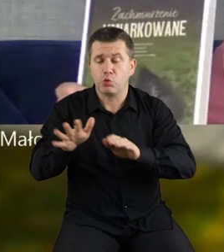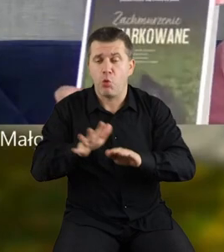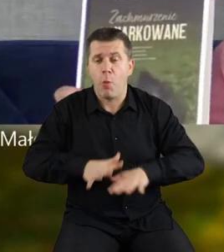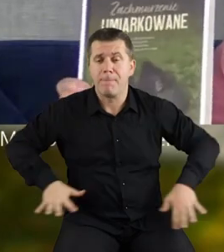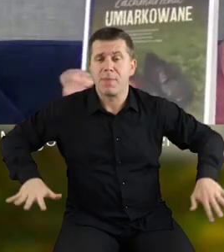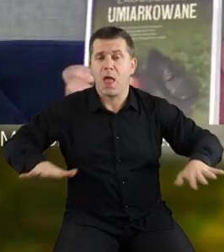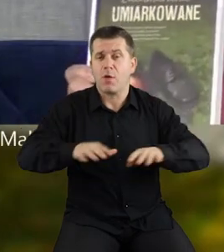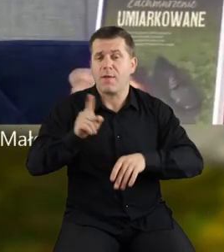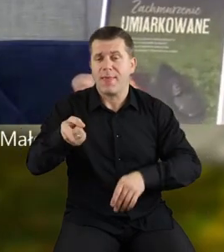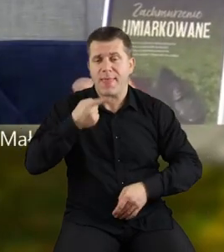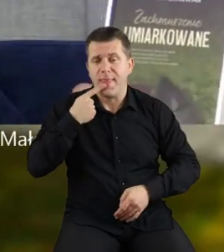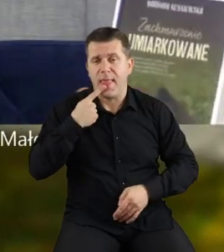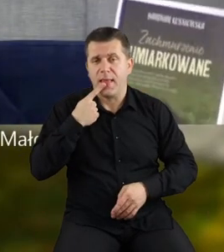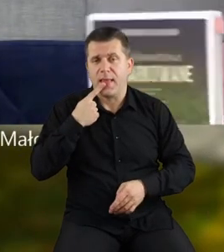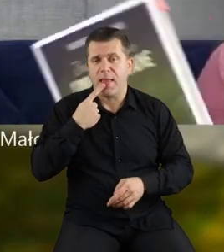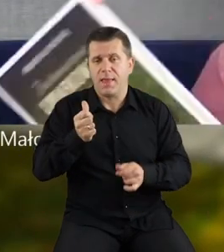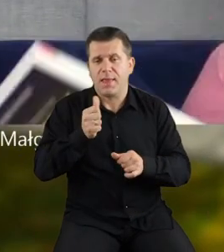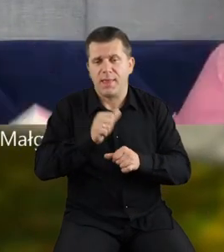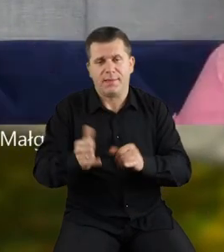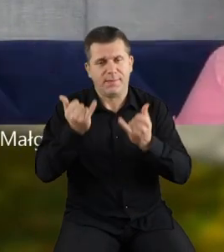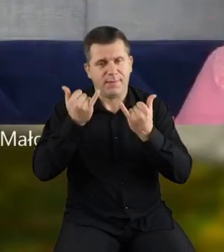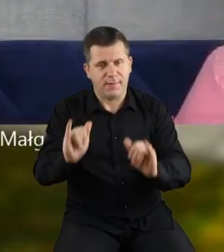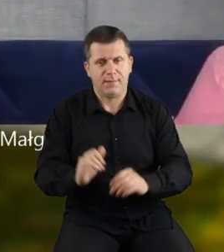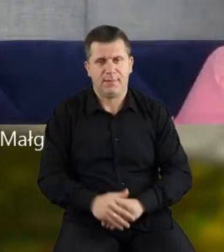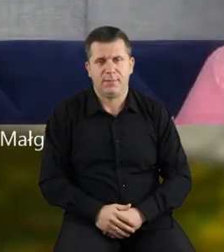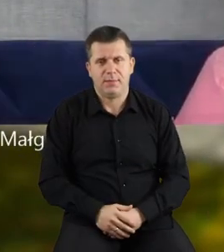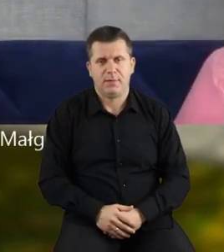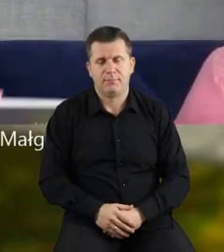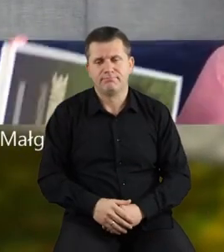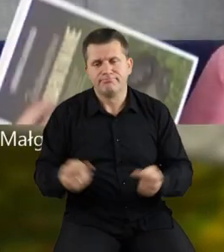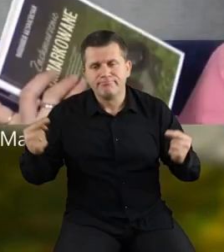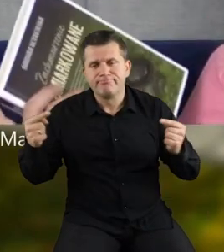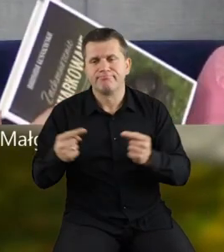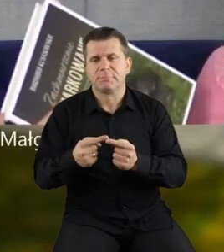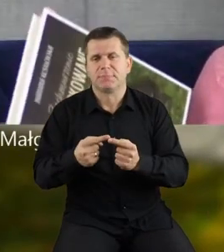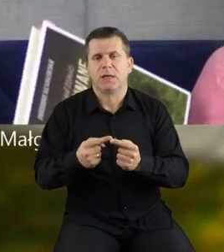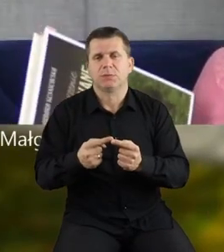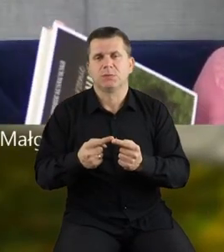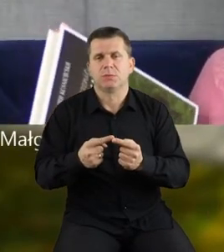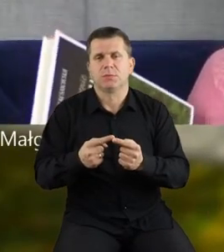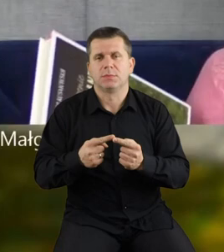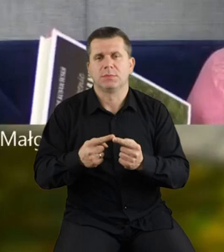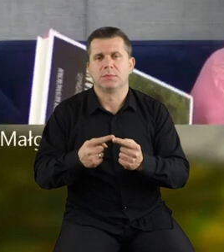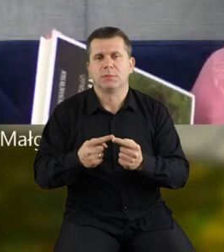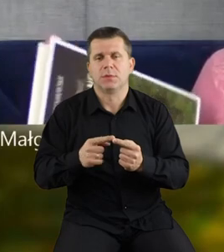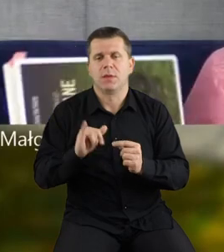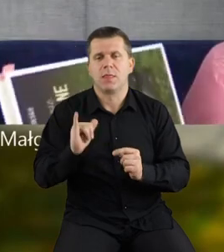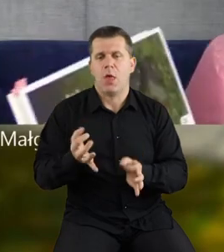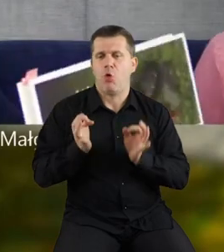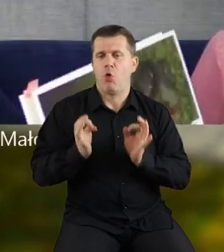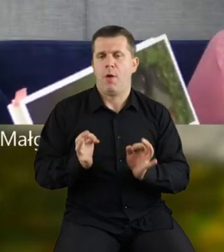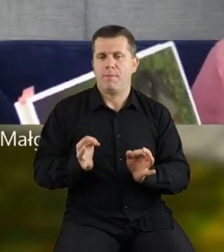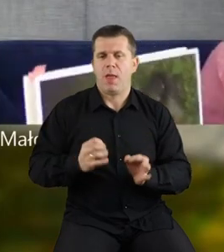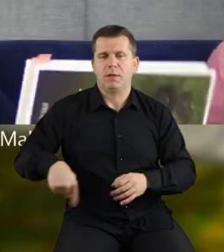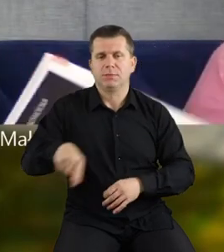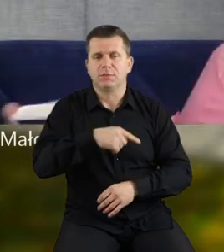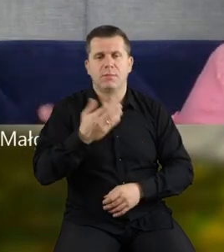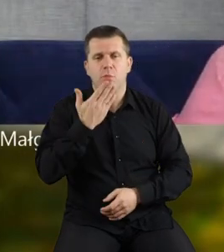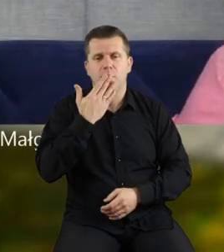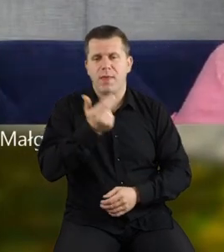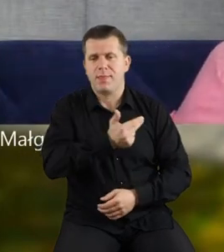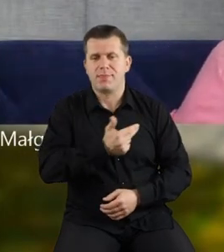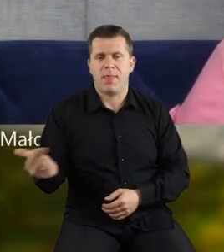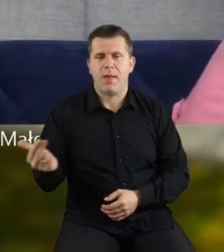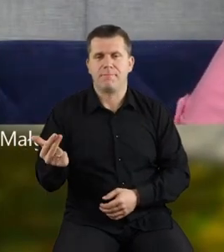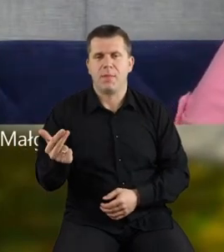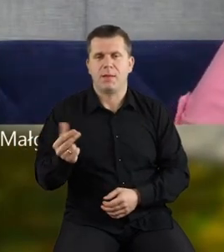zachmurzeniu umiarkowanym ten język już jest zdecydowanie inny, no, przystający do tego, jak obecnie się